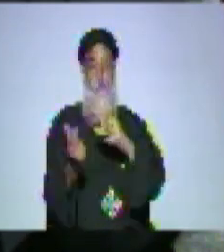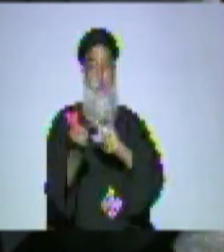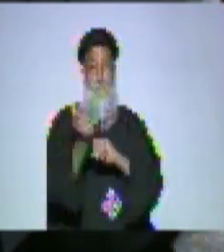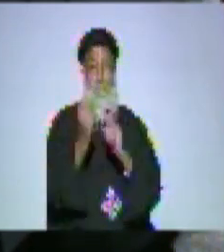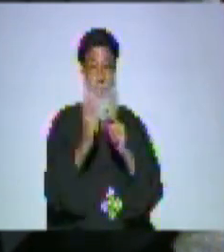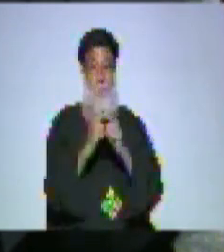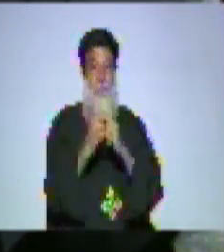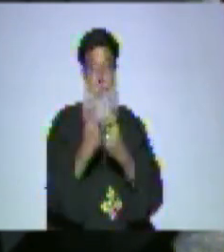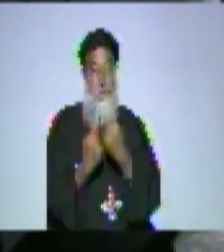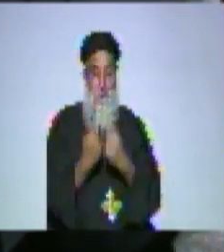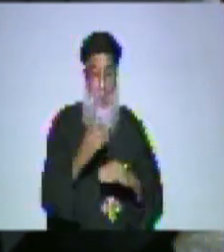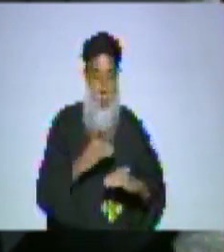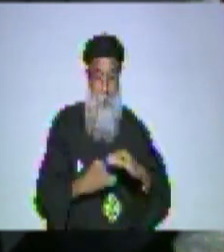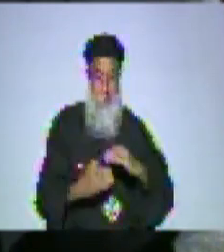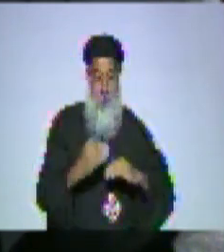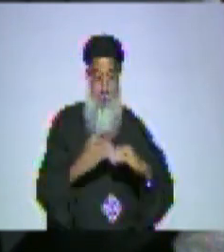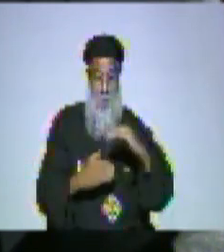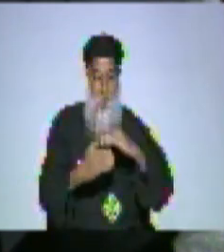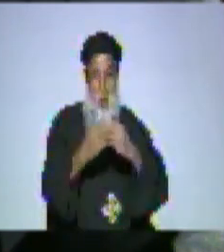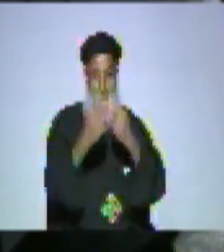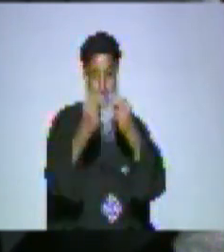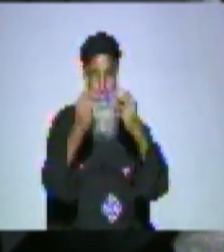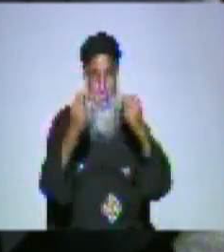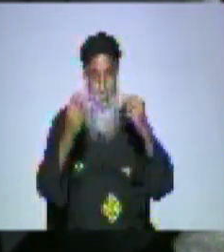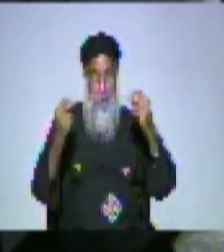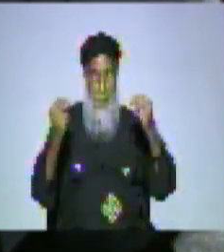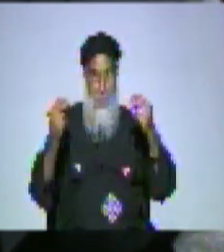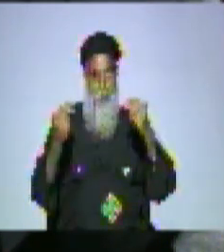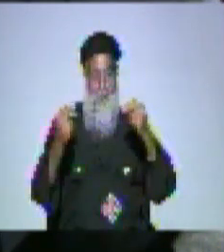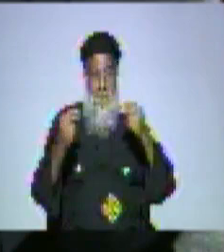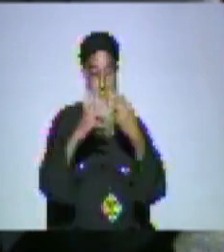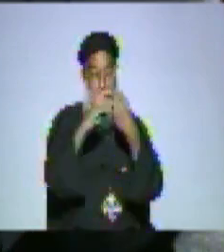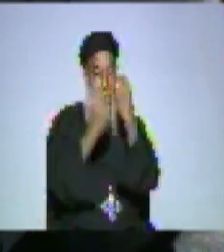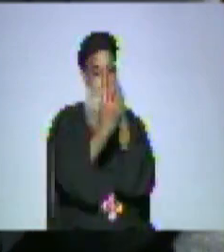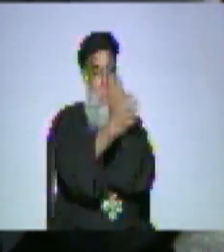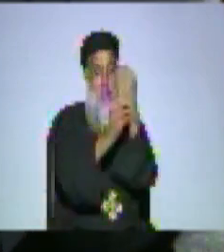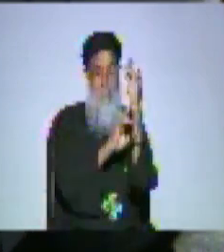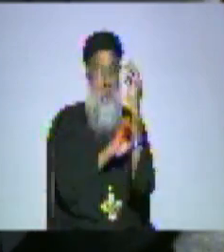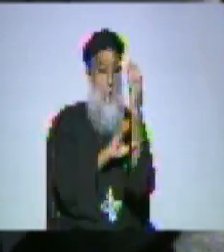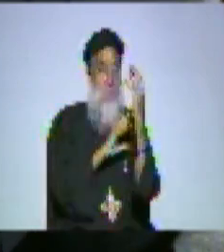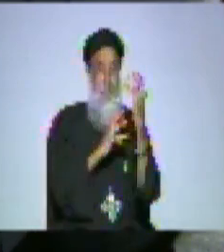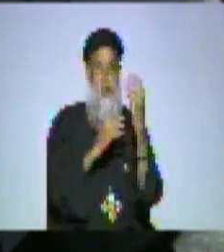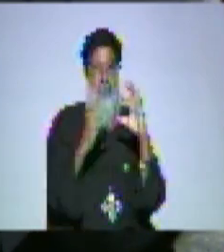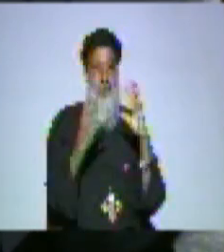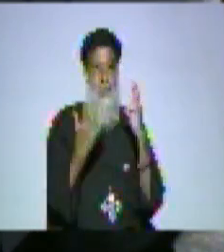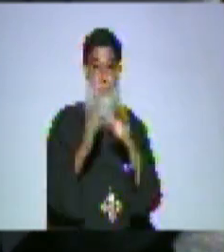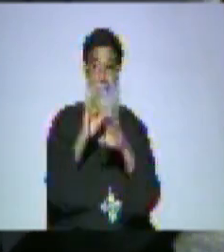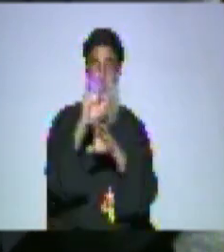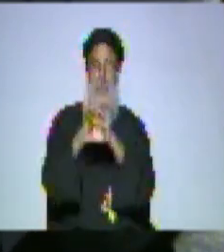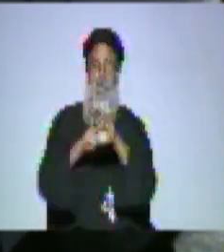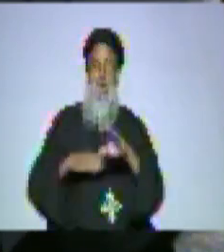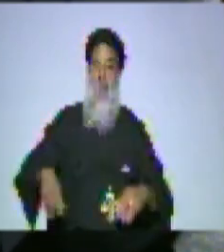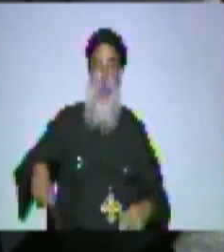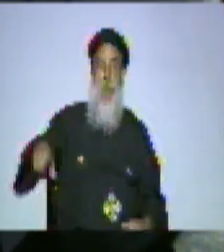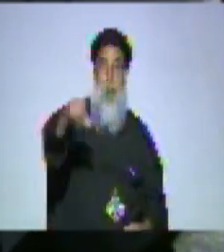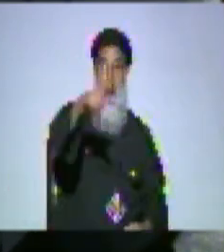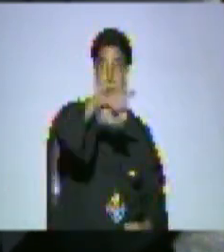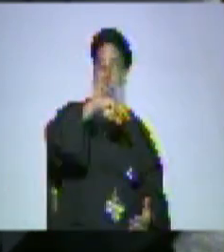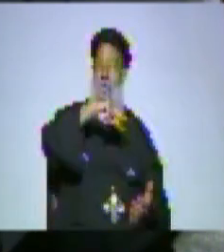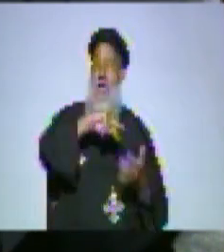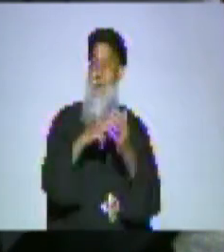لتنمو وتكثر الى ان تكمل بثمره عظيمه ويتحنن على جبلته التي